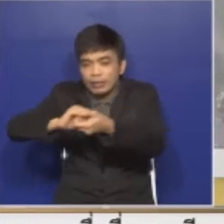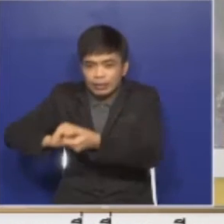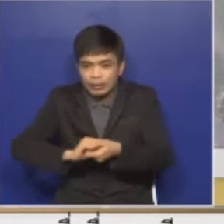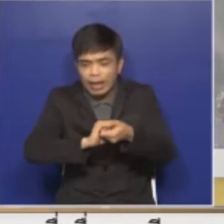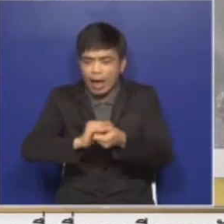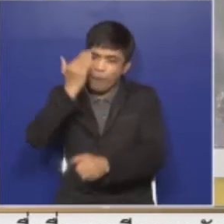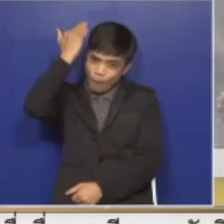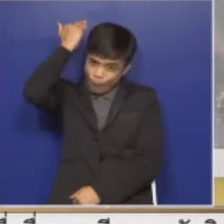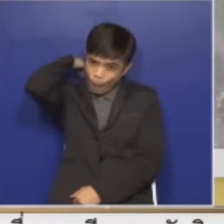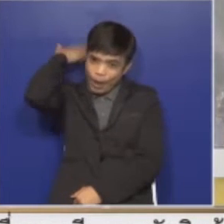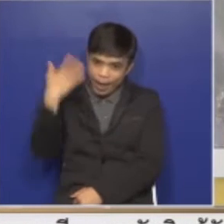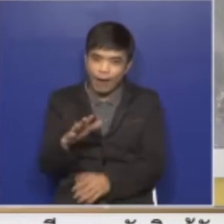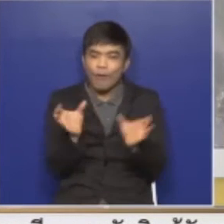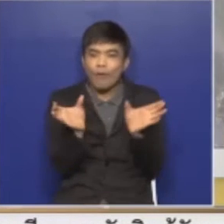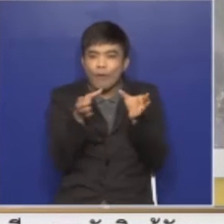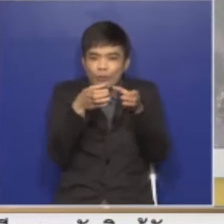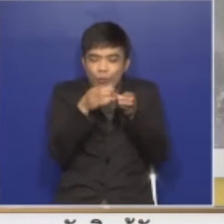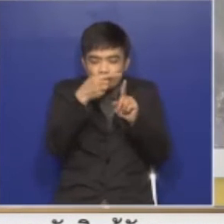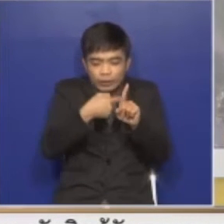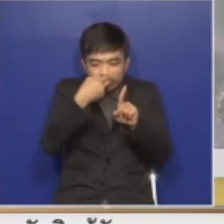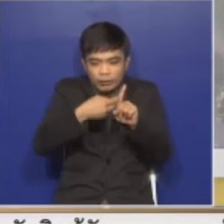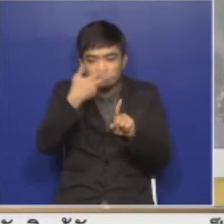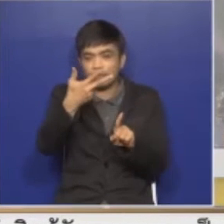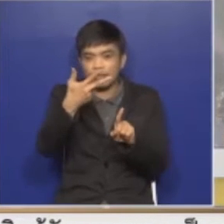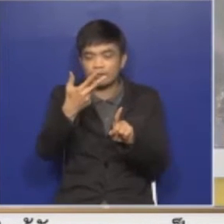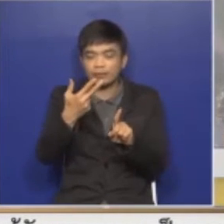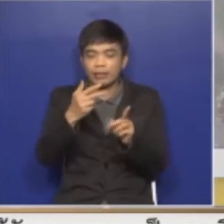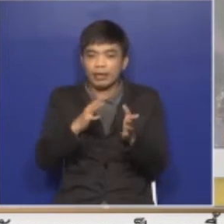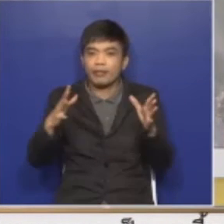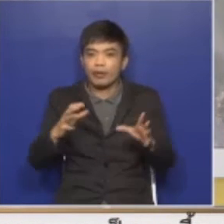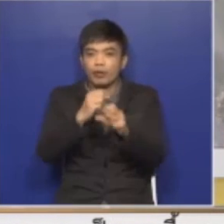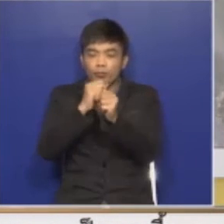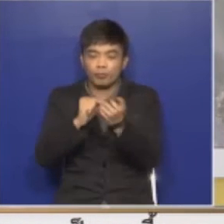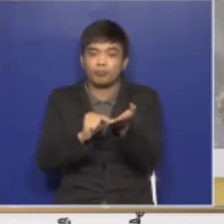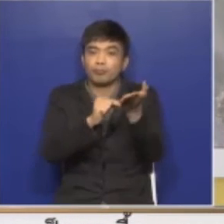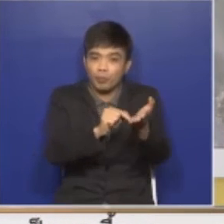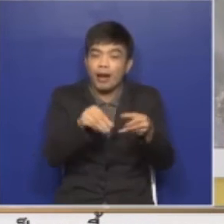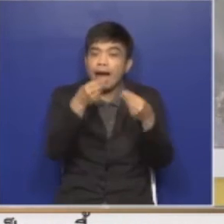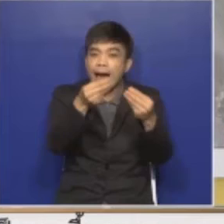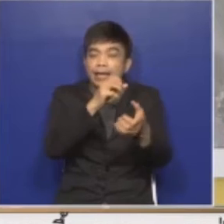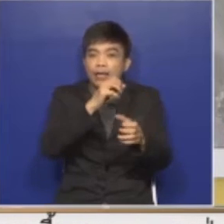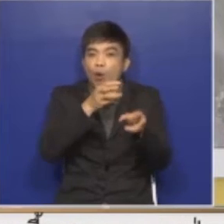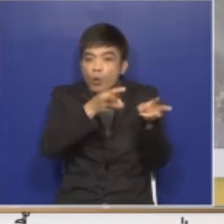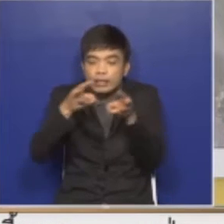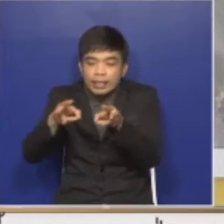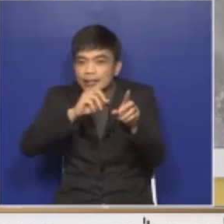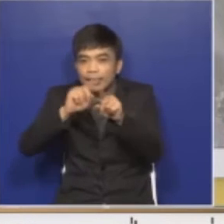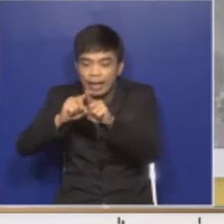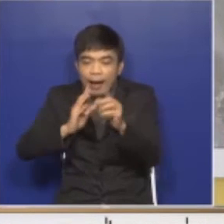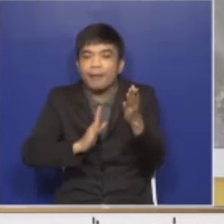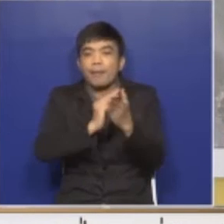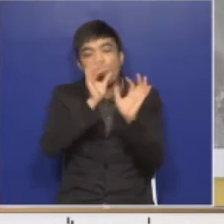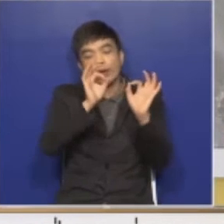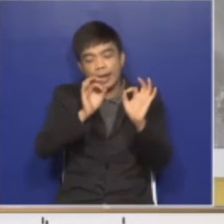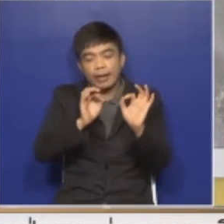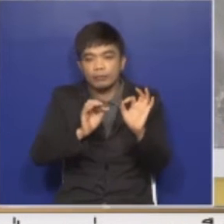หลายคณะประชุมกันใน2เดือน 3เดือนออกหนังสือมาฉบับนึงแล้วก็ทำไม่ได้ครับสิ่งเหล่านี้ให้ผมถามความจริง